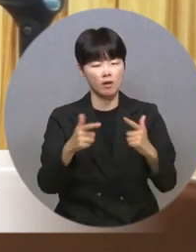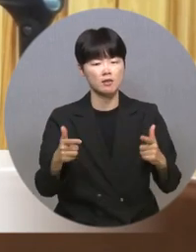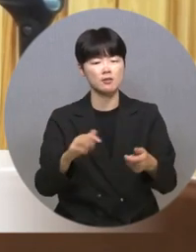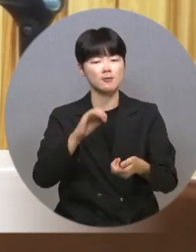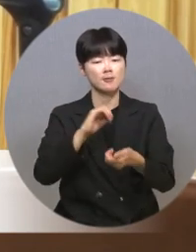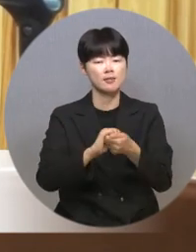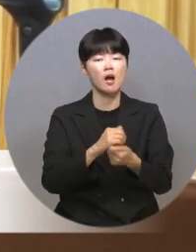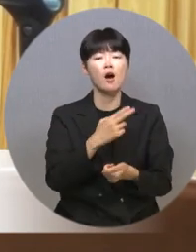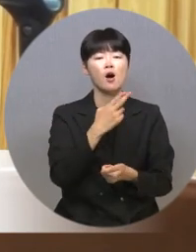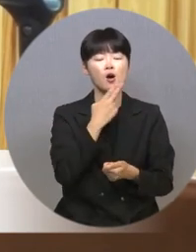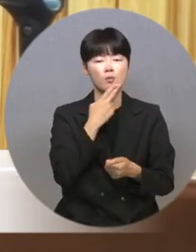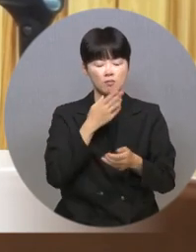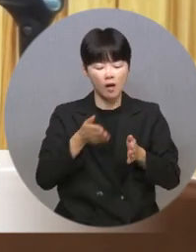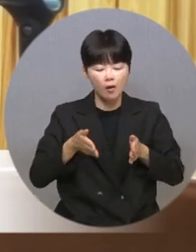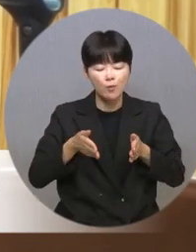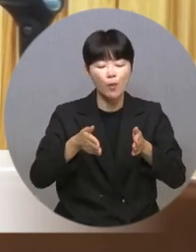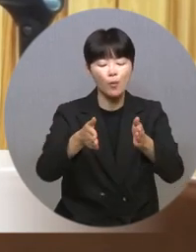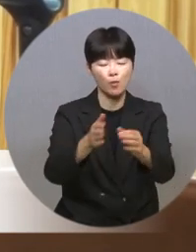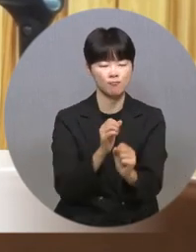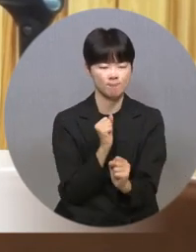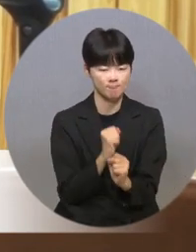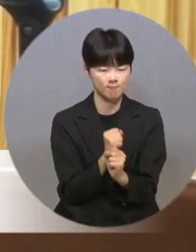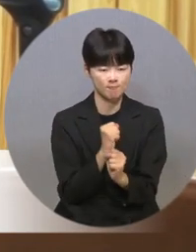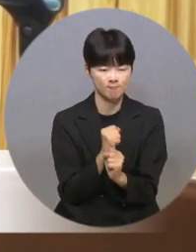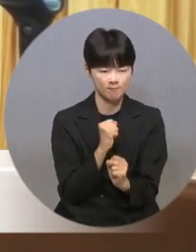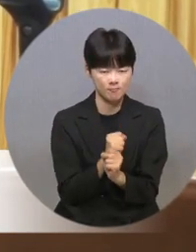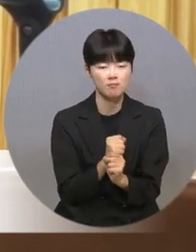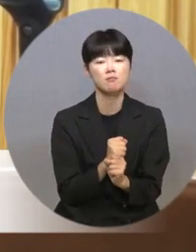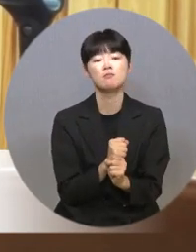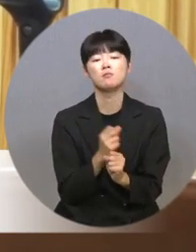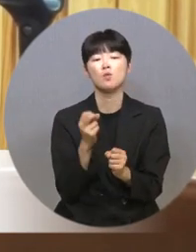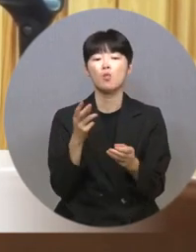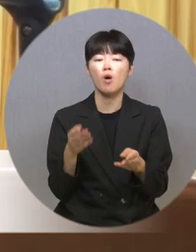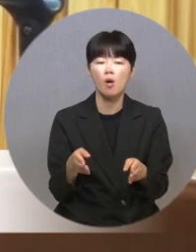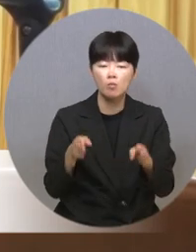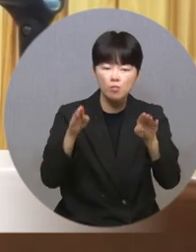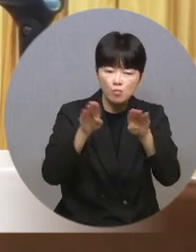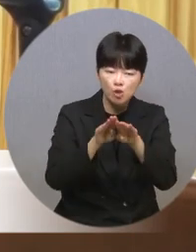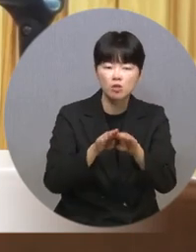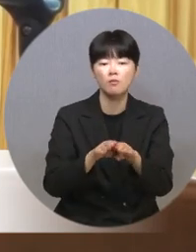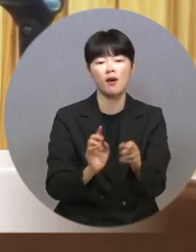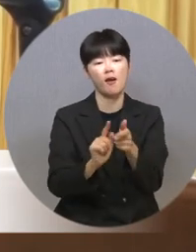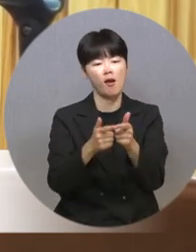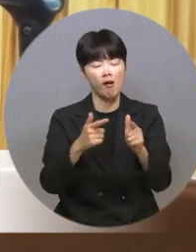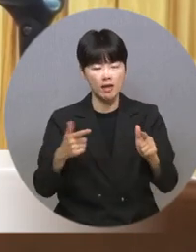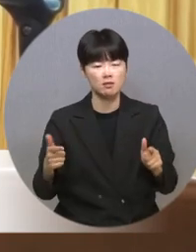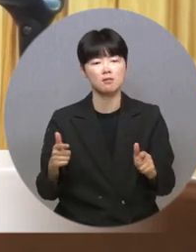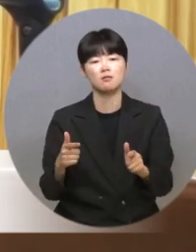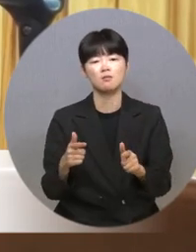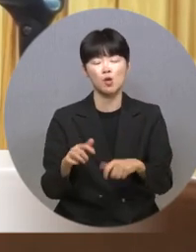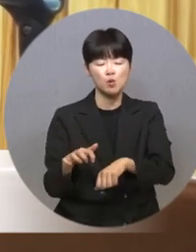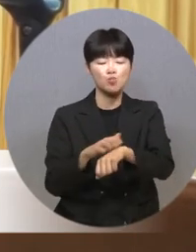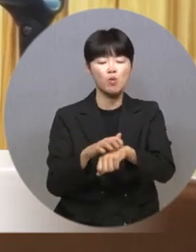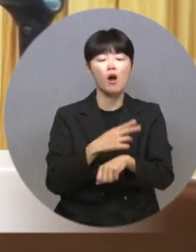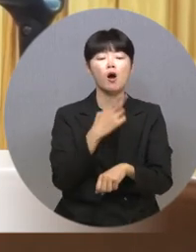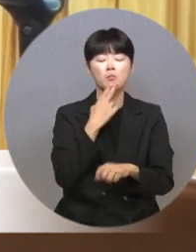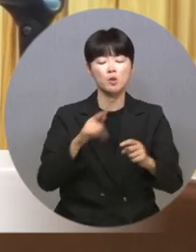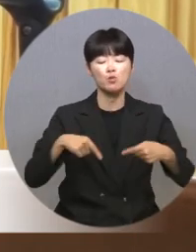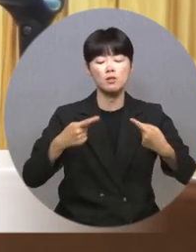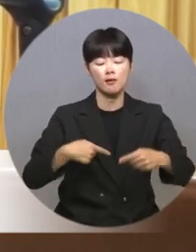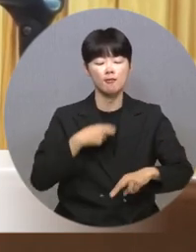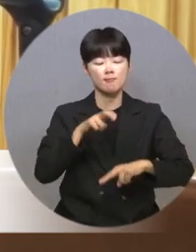없는 도로 여건부터 비롯해서 건물 모든 부분에 대해서